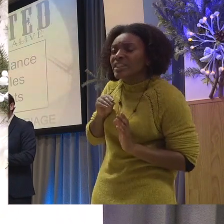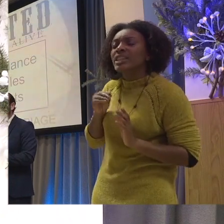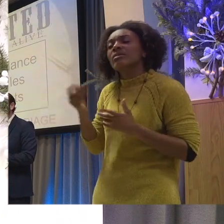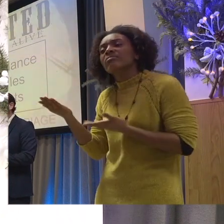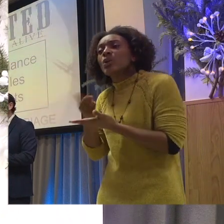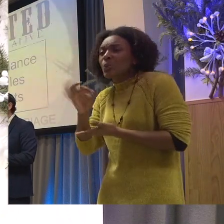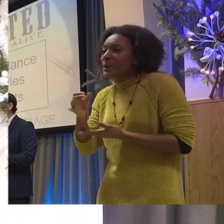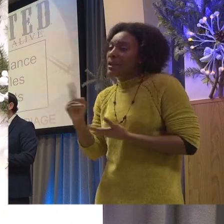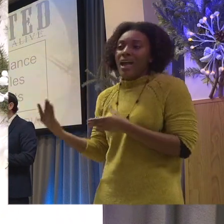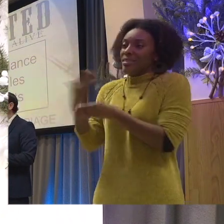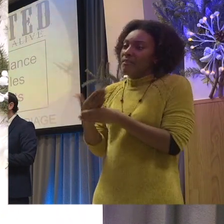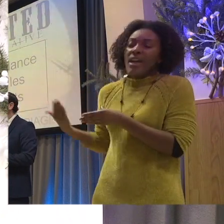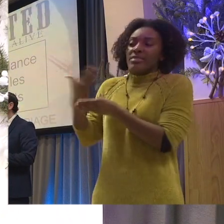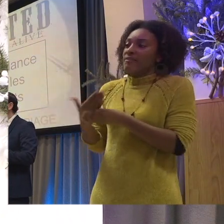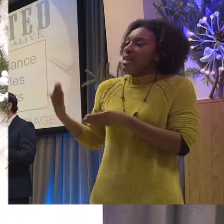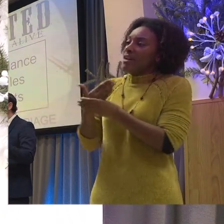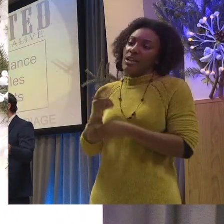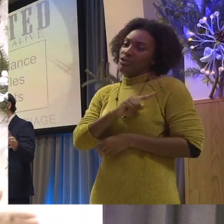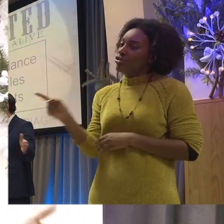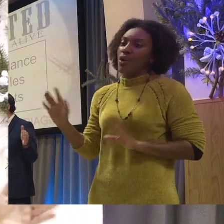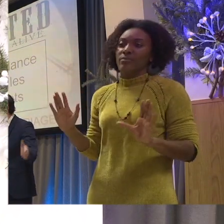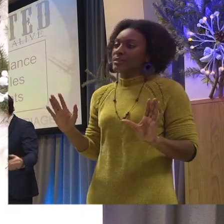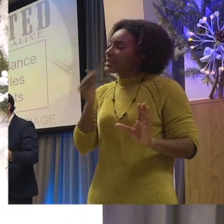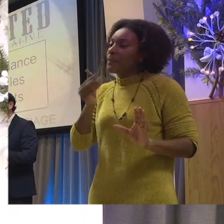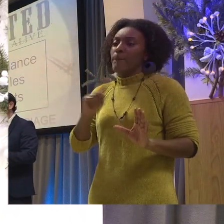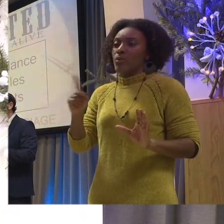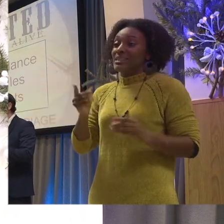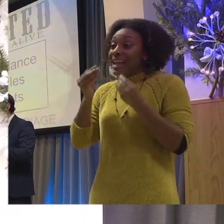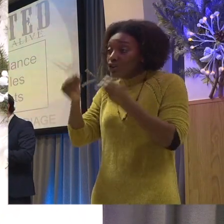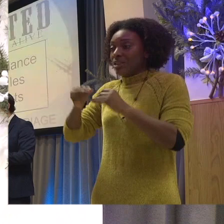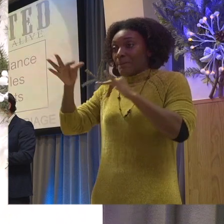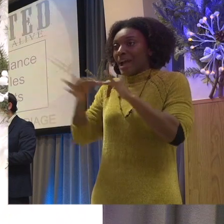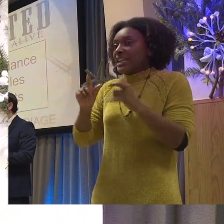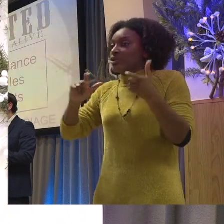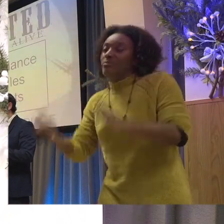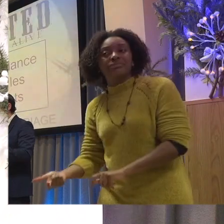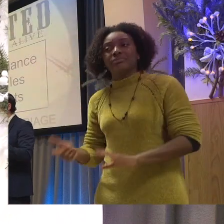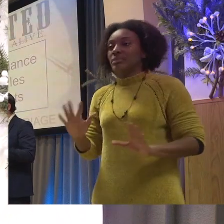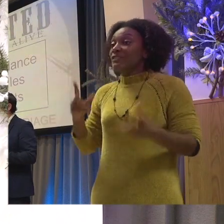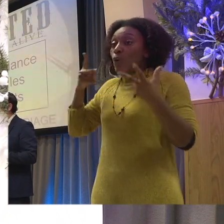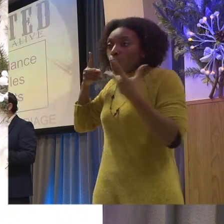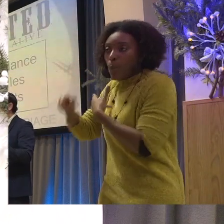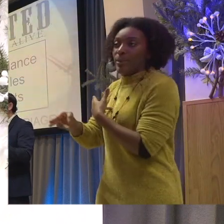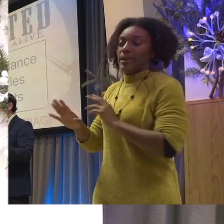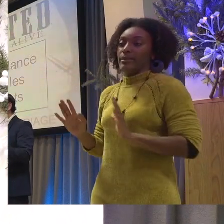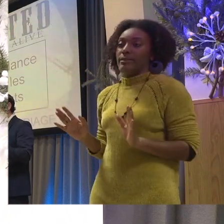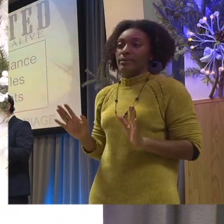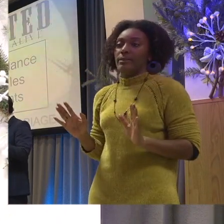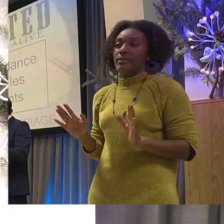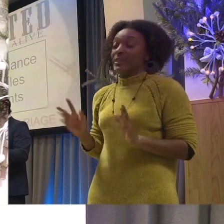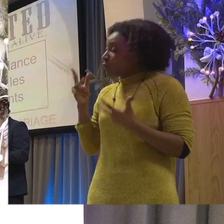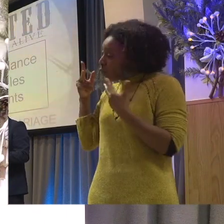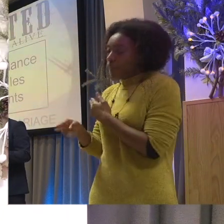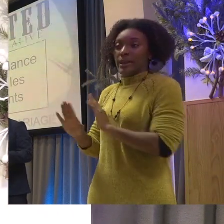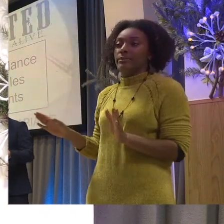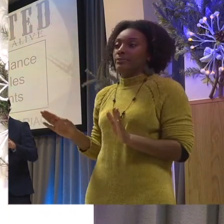eux, partagez votre vie, mais qu'il n'y ait pas cette dépendance avec eux. Coupez ces liens. Le mariage est exclusif. Si dans ton